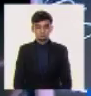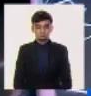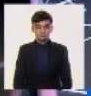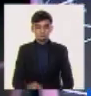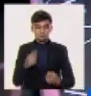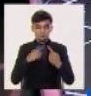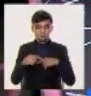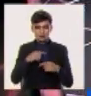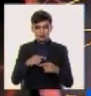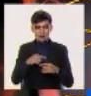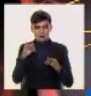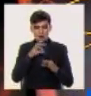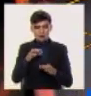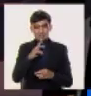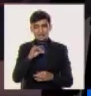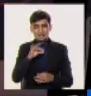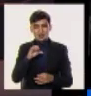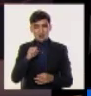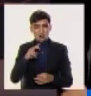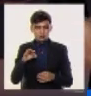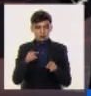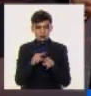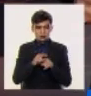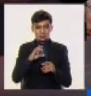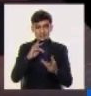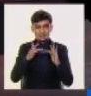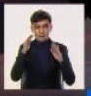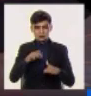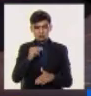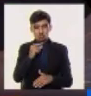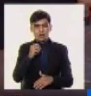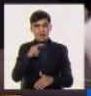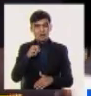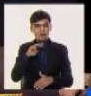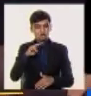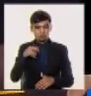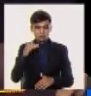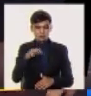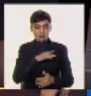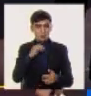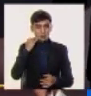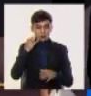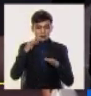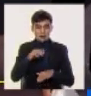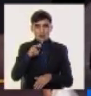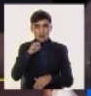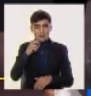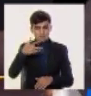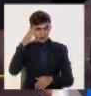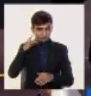вернитесь им будут даниилу в социальных сетях развернуться челлендж в поддержку павлодарцы у которого отобрали ребенка